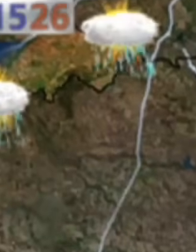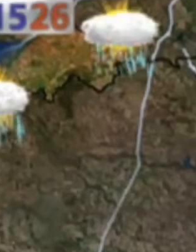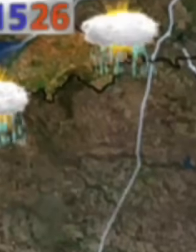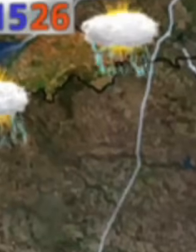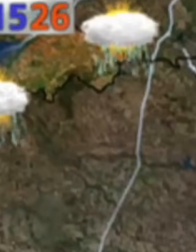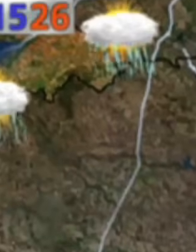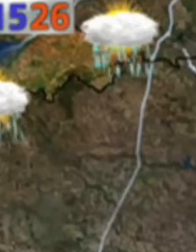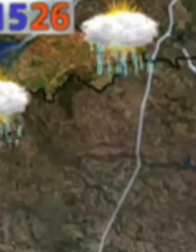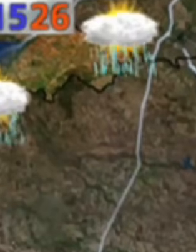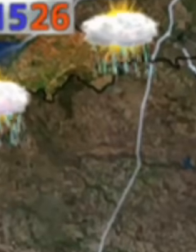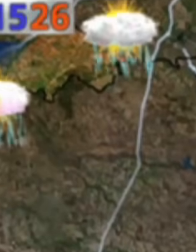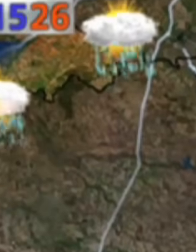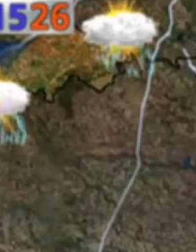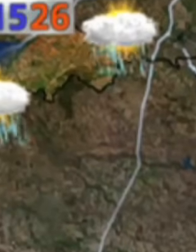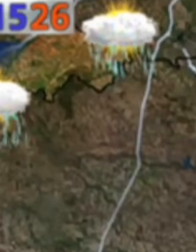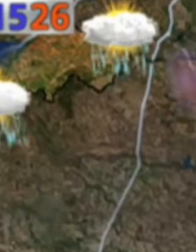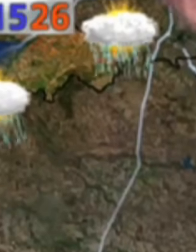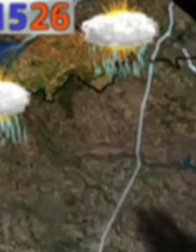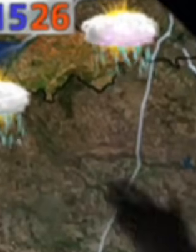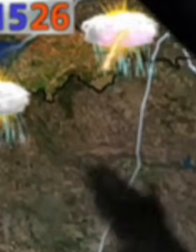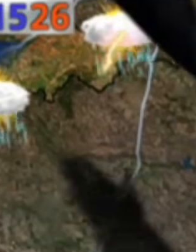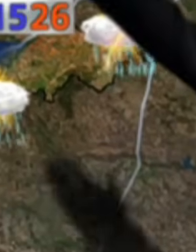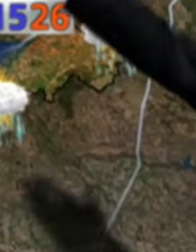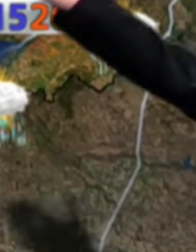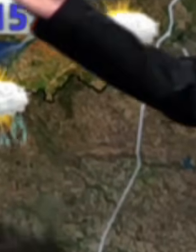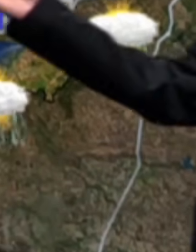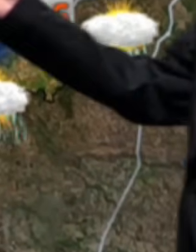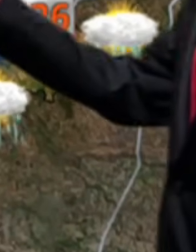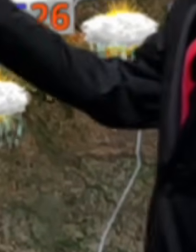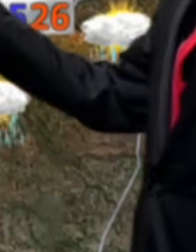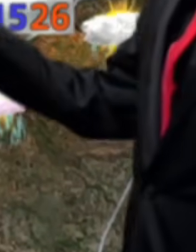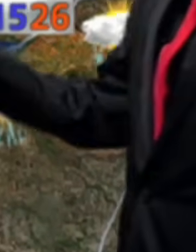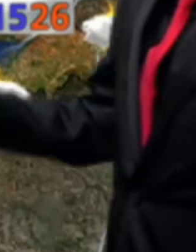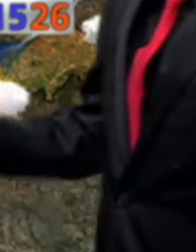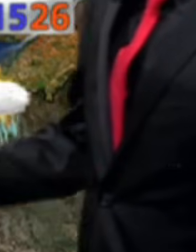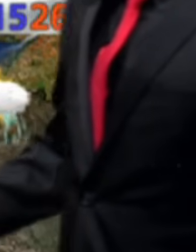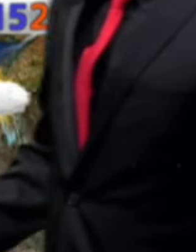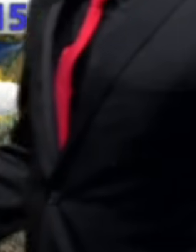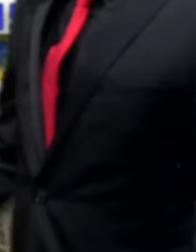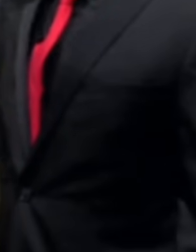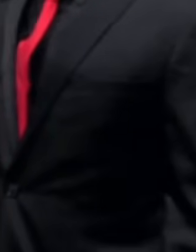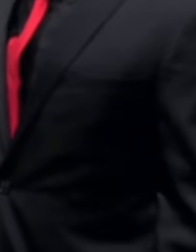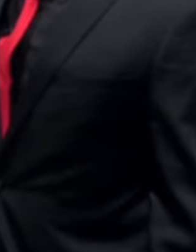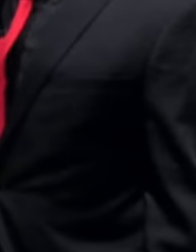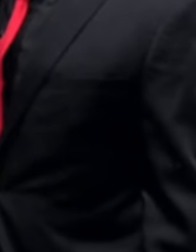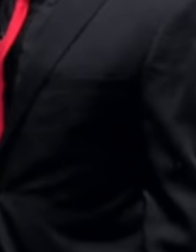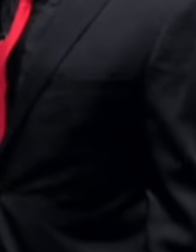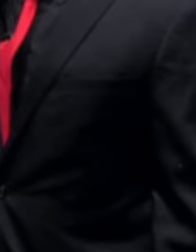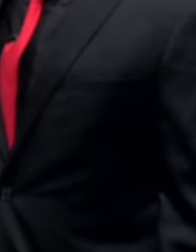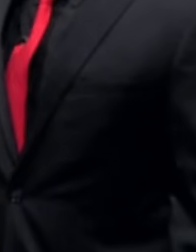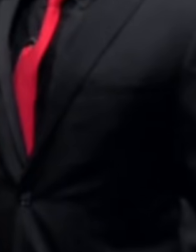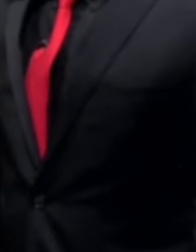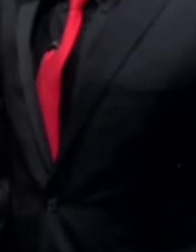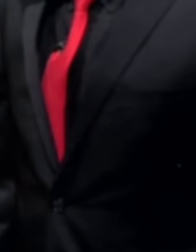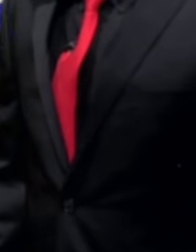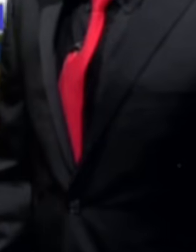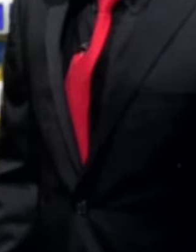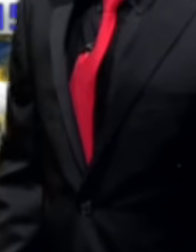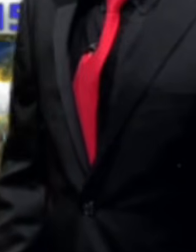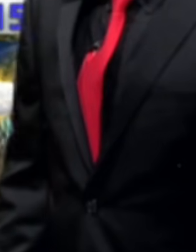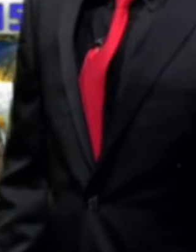kgarutela gabotsena fela ka dikarolong tše o le ka bo Rustenburg le a fiša 20 ka bo Lichtenburg 27 ka dikarolong tše go tsena bjela ka Mahikeng le a fišela ka